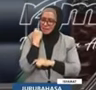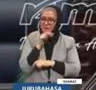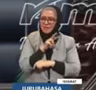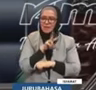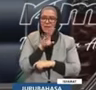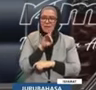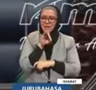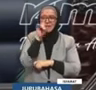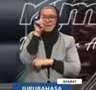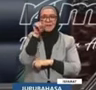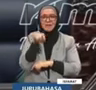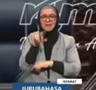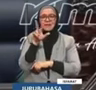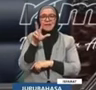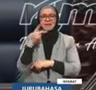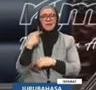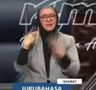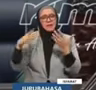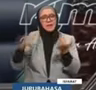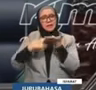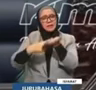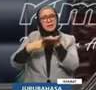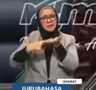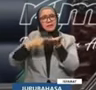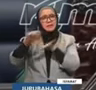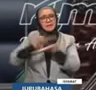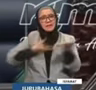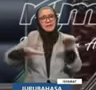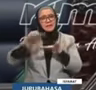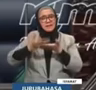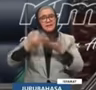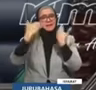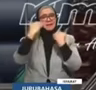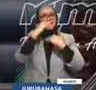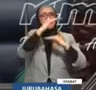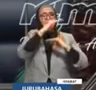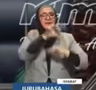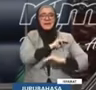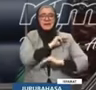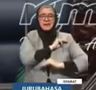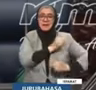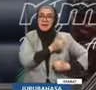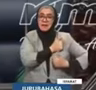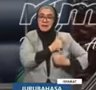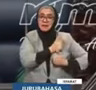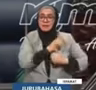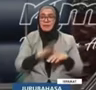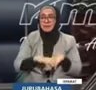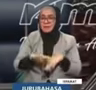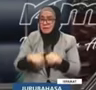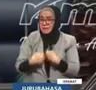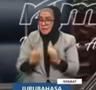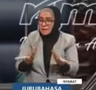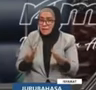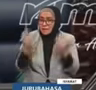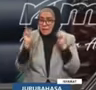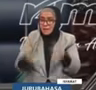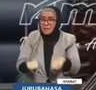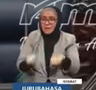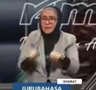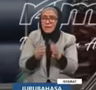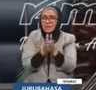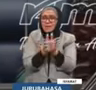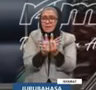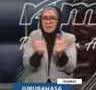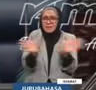kita telah punah berbincang di pengkat menteri-menteri pertahanan Bagaimana kita dapat meluaskan